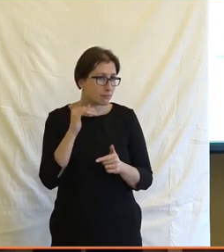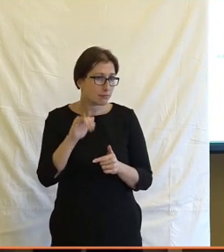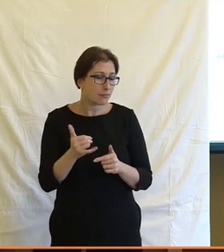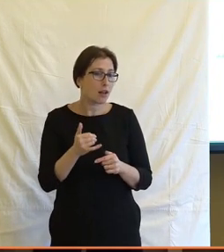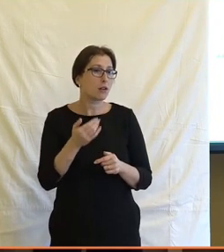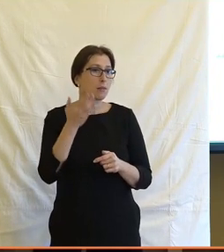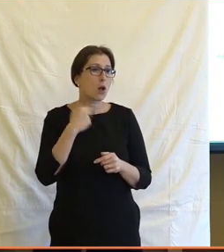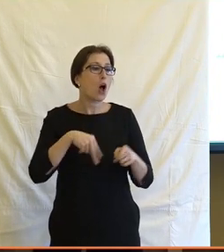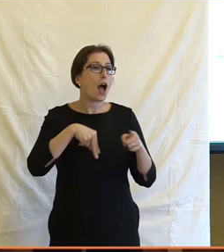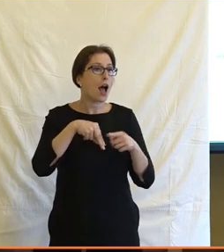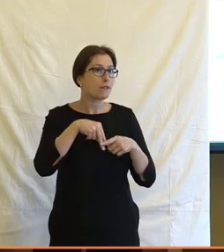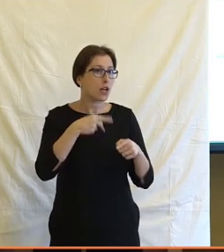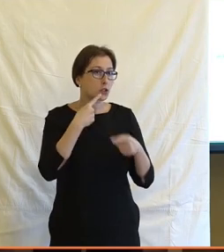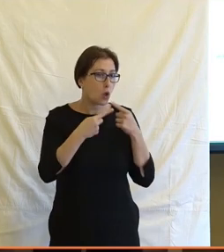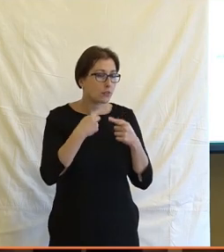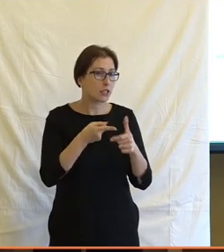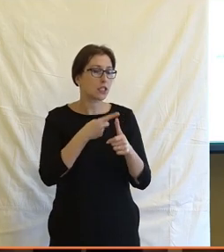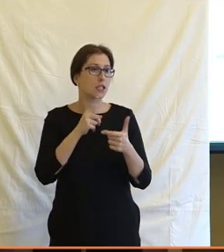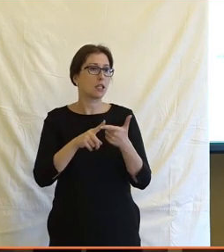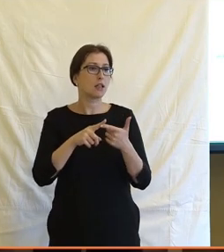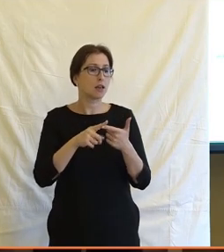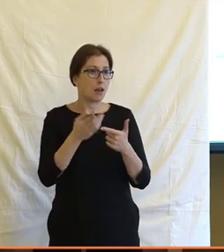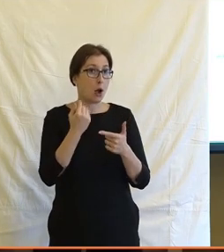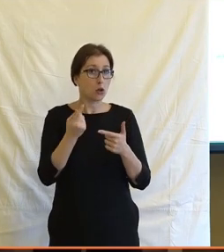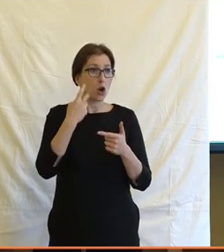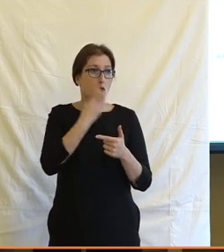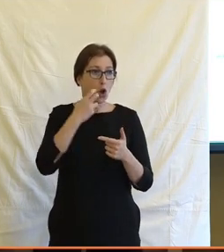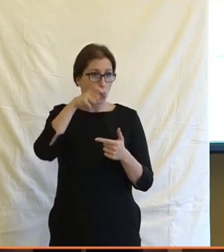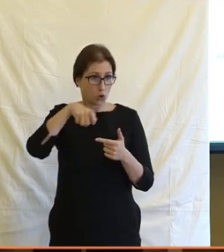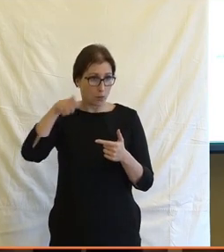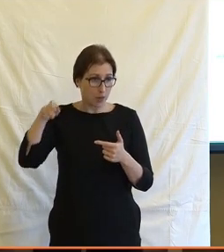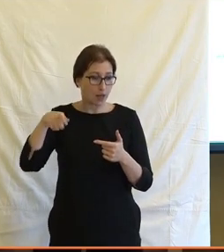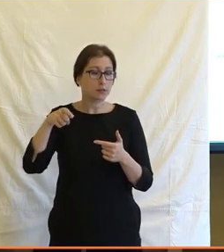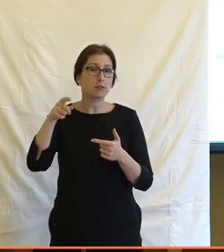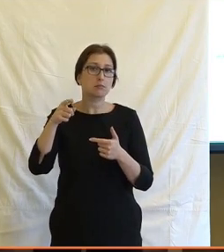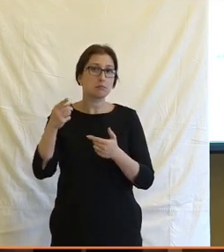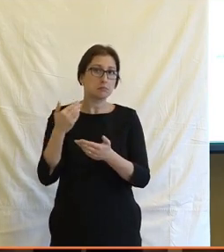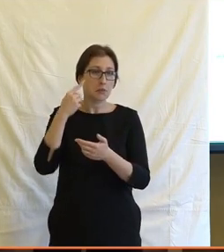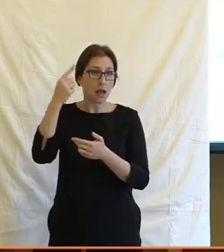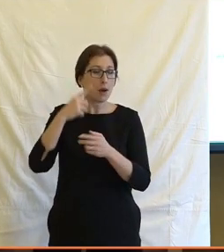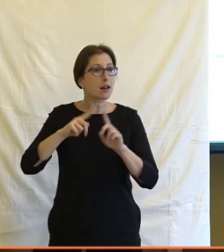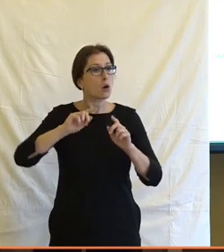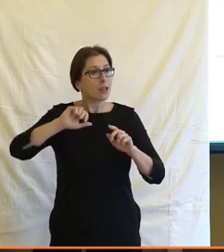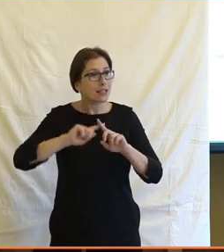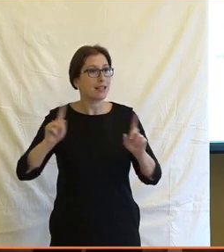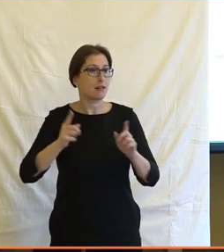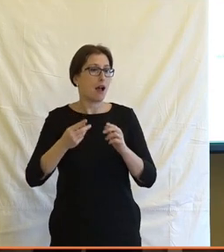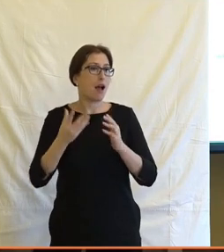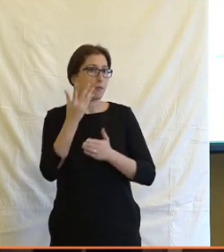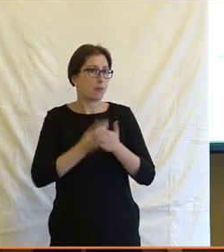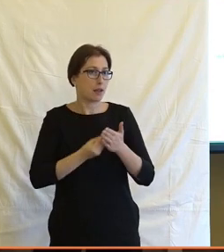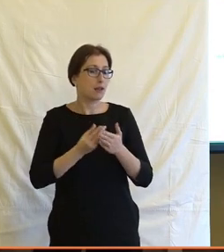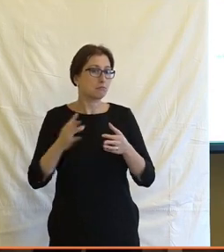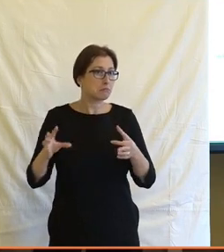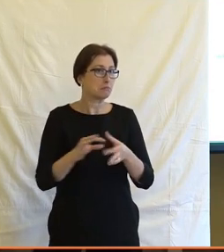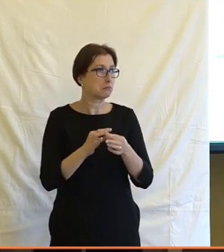říkal, AFA slovník, vlastně přišli s ním logopedi. Máte ale aplikace, nebo podpořili jste v minulosti aplikace,